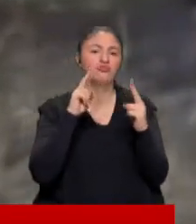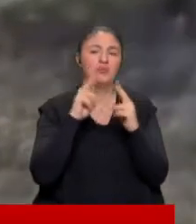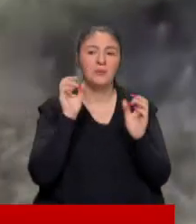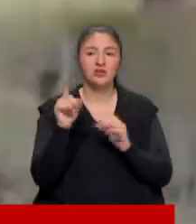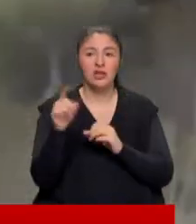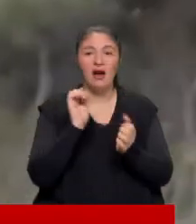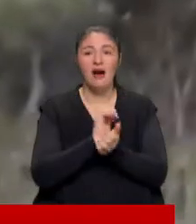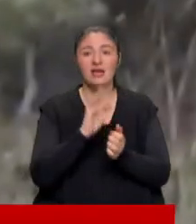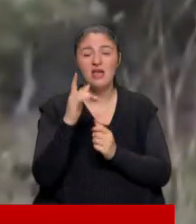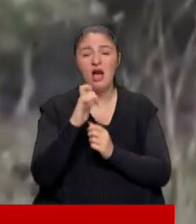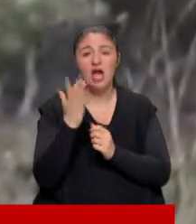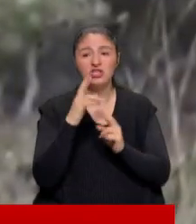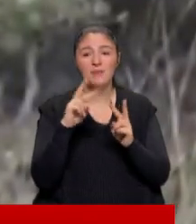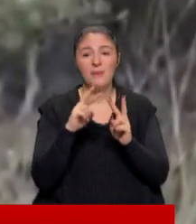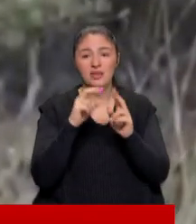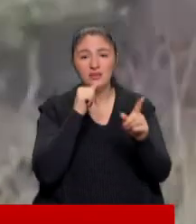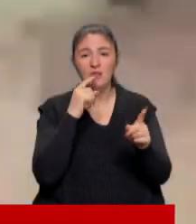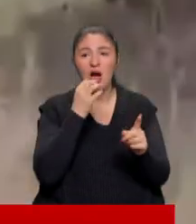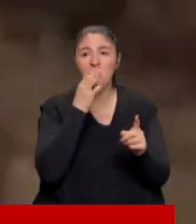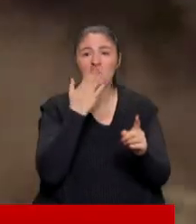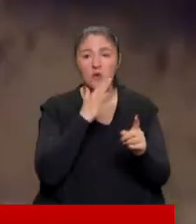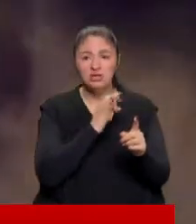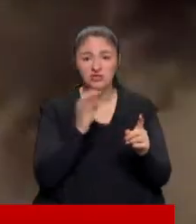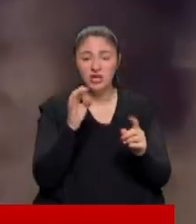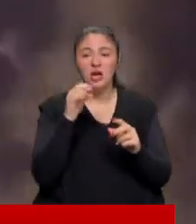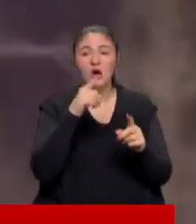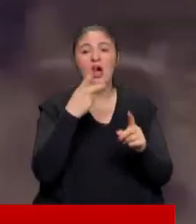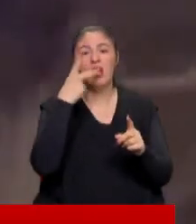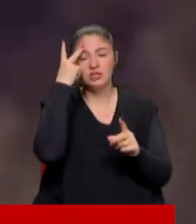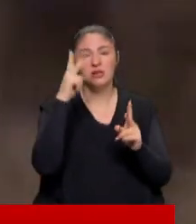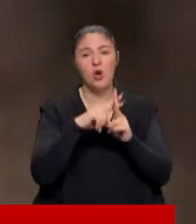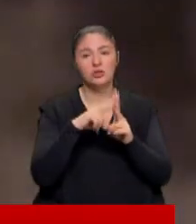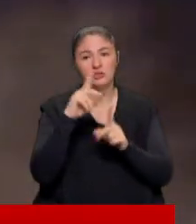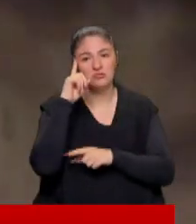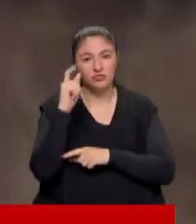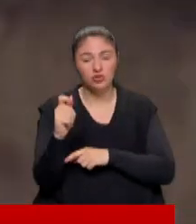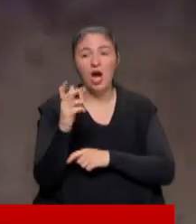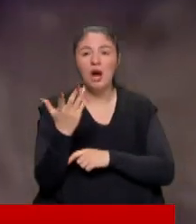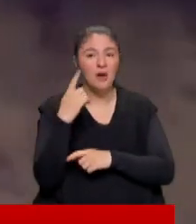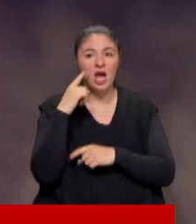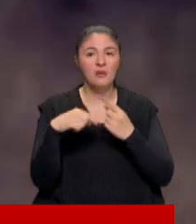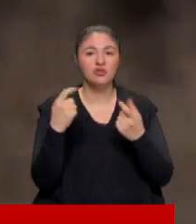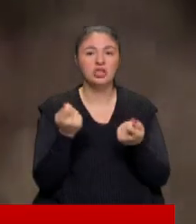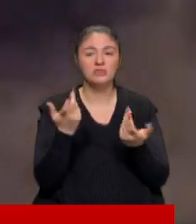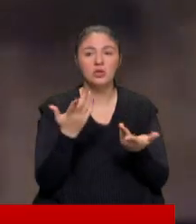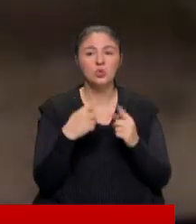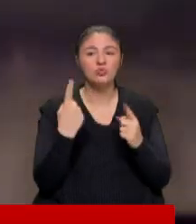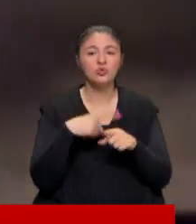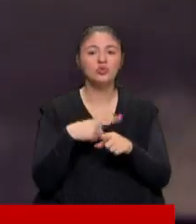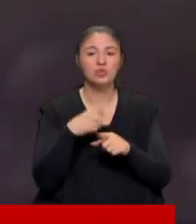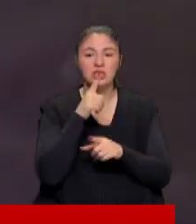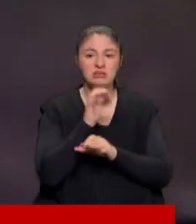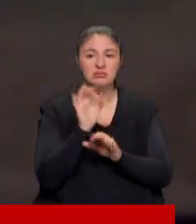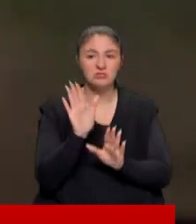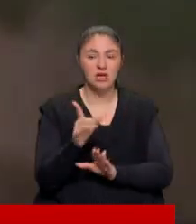başladılar. Ailesi aylarca Mehmet Hakkan'dan haber alamayınca Hakkan'ın ablası polise başvurdu. Ancak arama çalışmalarından uzun bir süre